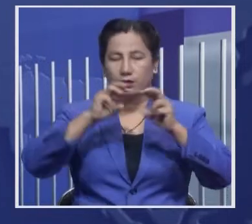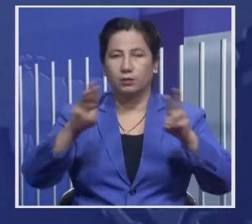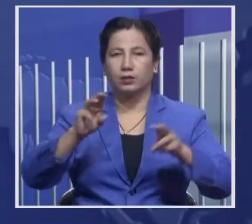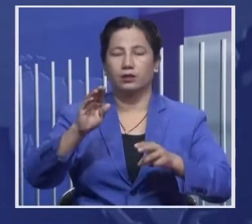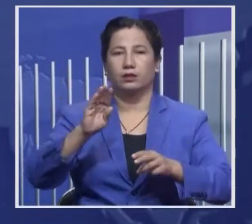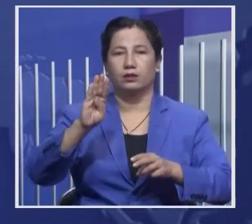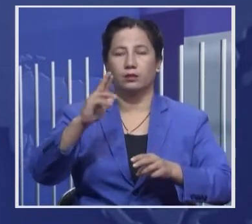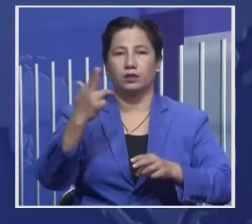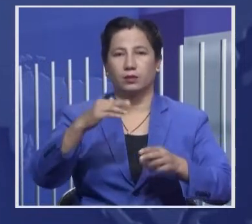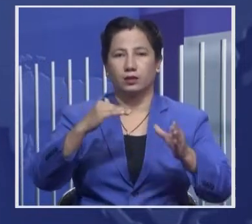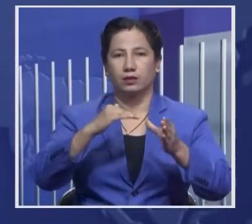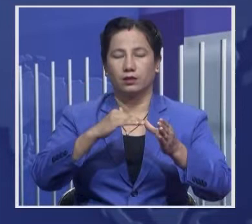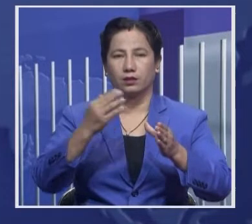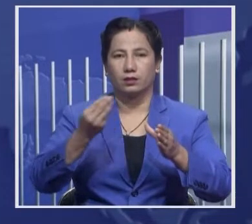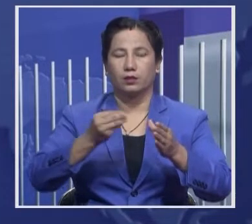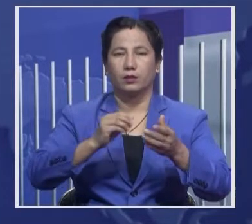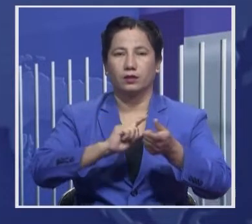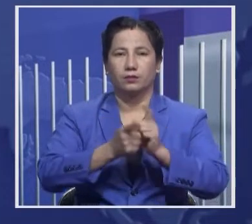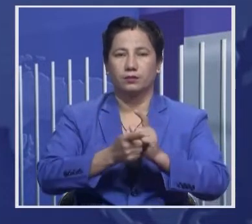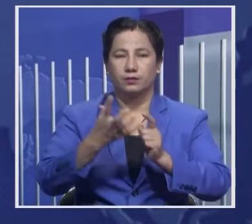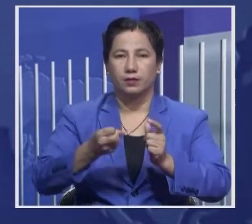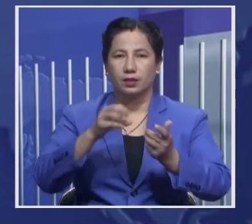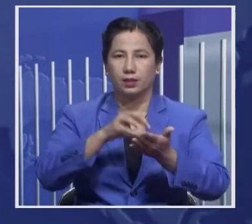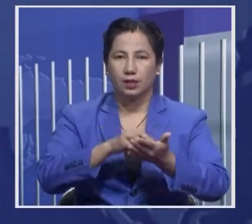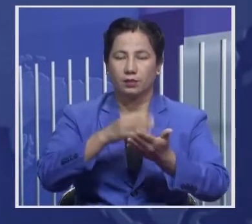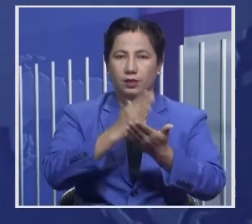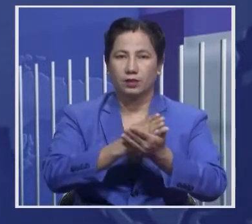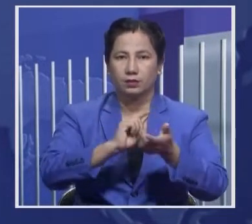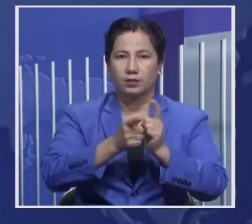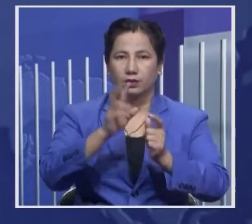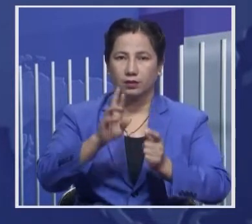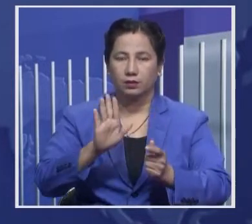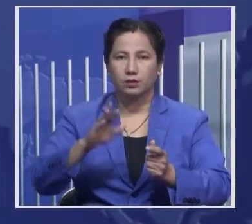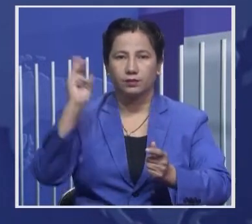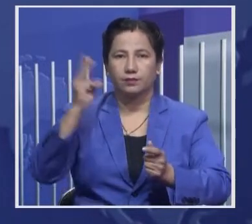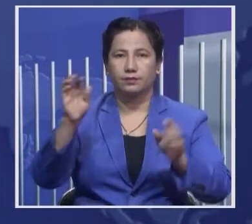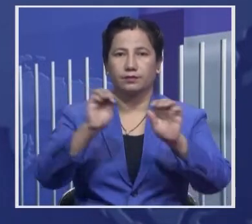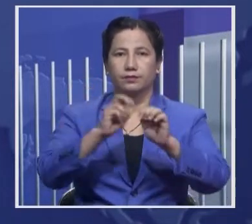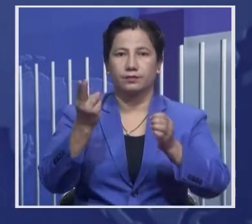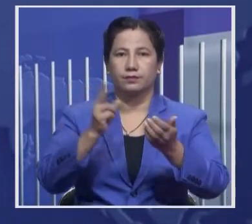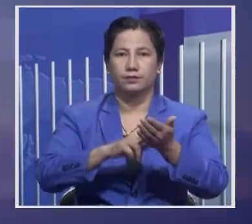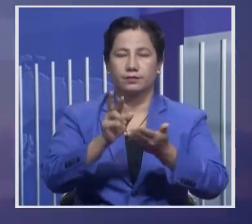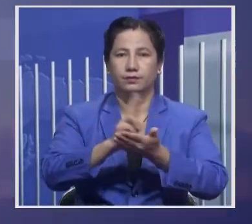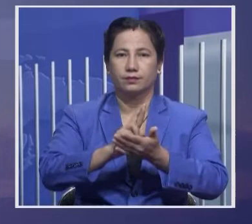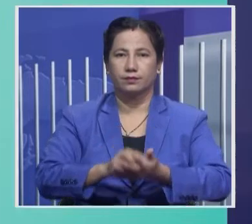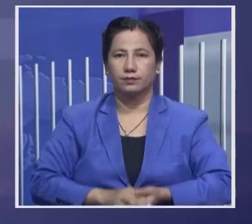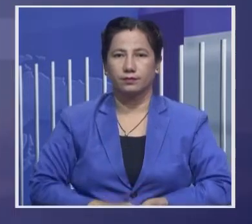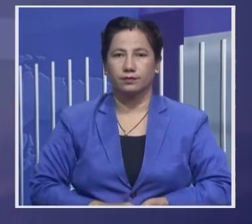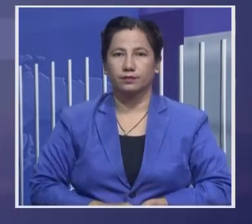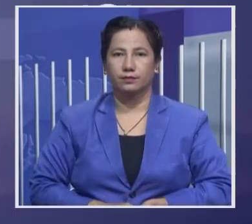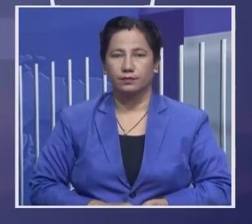प्रदेश र गण्डकी प्रदेशमा आंशिकदेखि सामान्य बदलिरहे बाँकी भूभागमा आंशिक बदलिरहनेछ। अब मौसम सम्बन्धी थप विवरण।